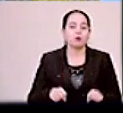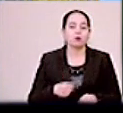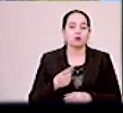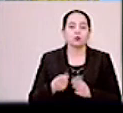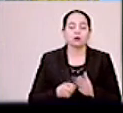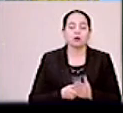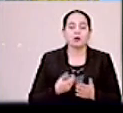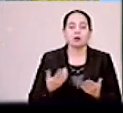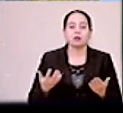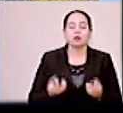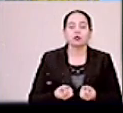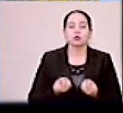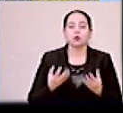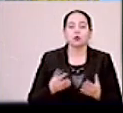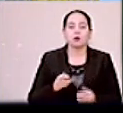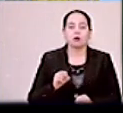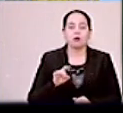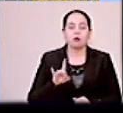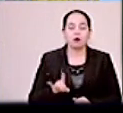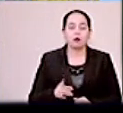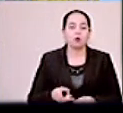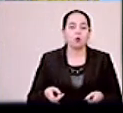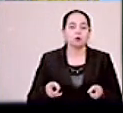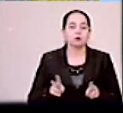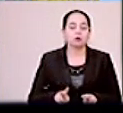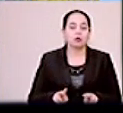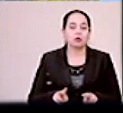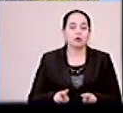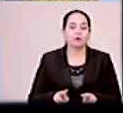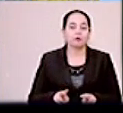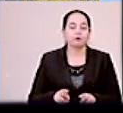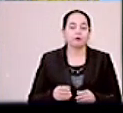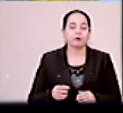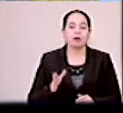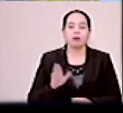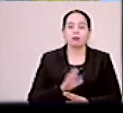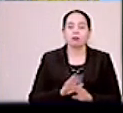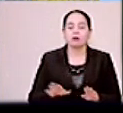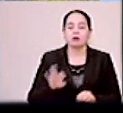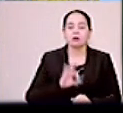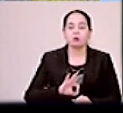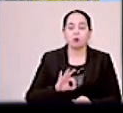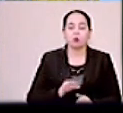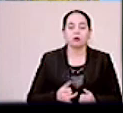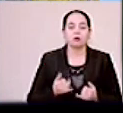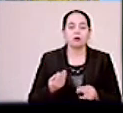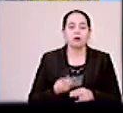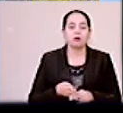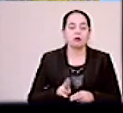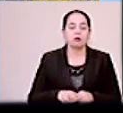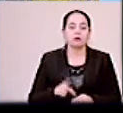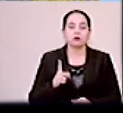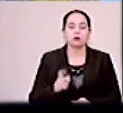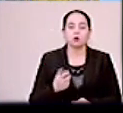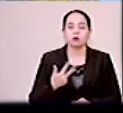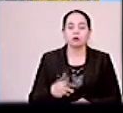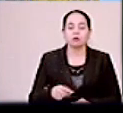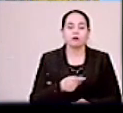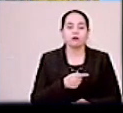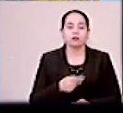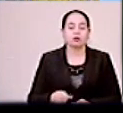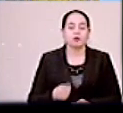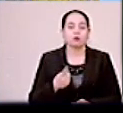узнать, сколько ар осталось неиспользованной. Для этого 130